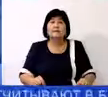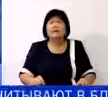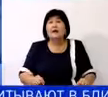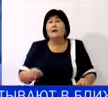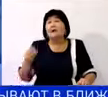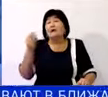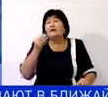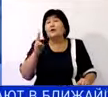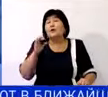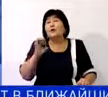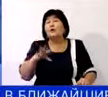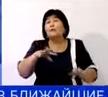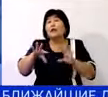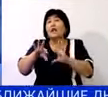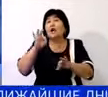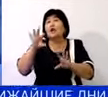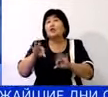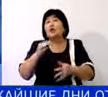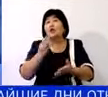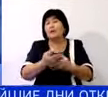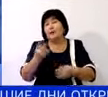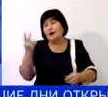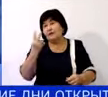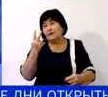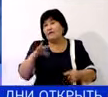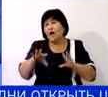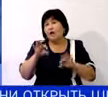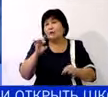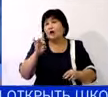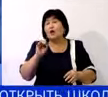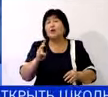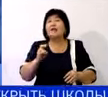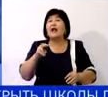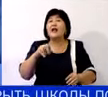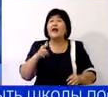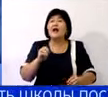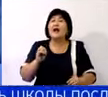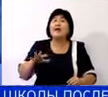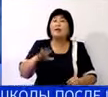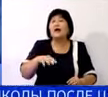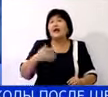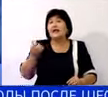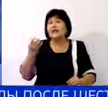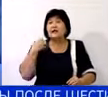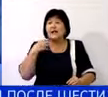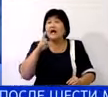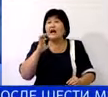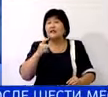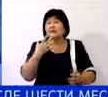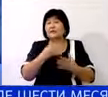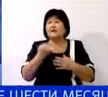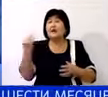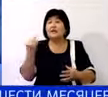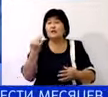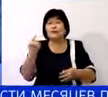В швейцарском Ньоне прошла жеребьевка второго отборочного раунда Лиги Европы. Кызылординский «Кайсар» впервые в своей истории